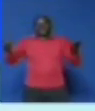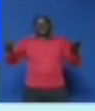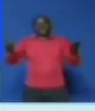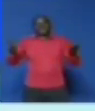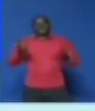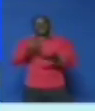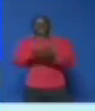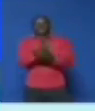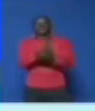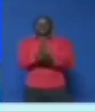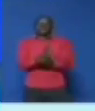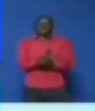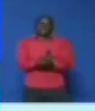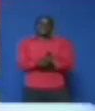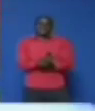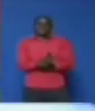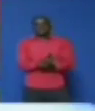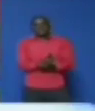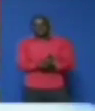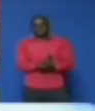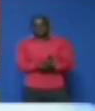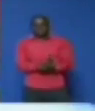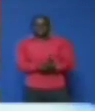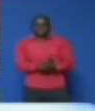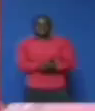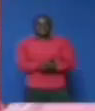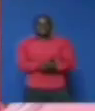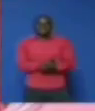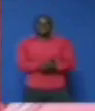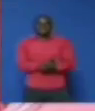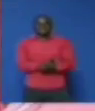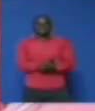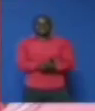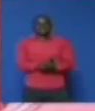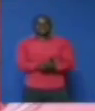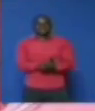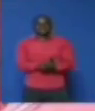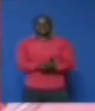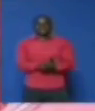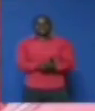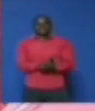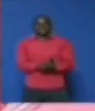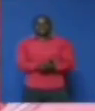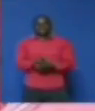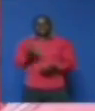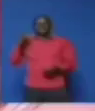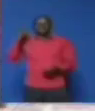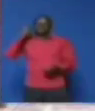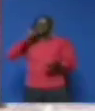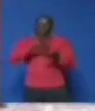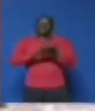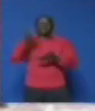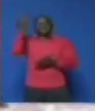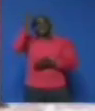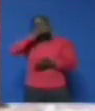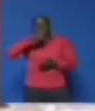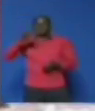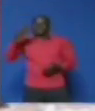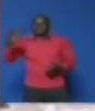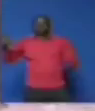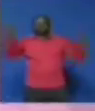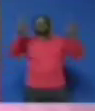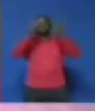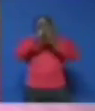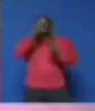conseil coulibaly et nathalie savadogo les sages femmes d'afrique francophones réunis à ouagadougou